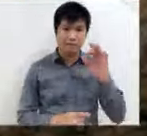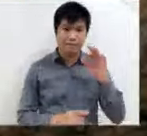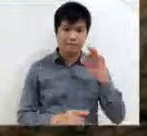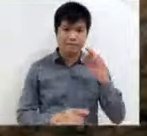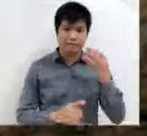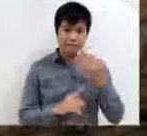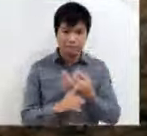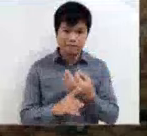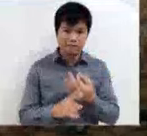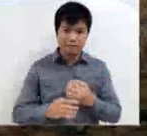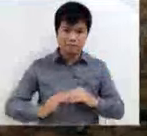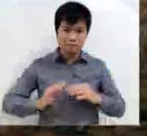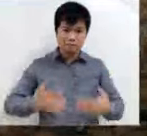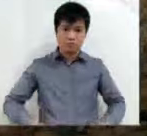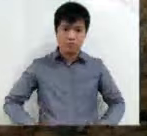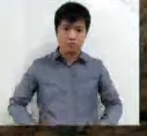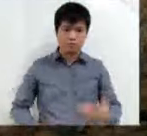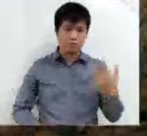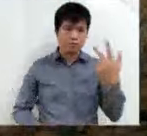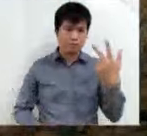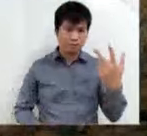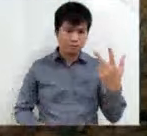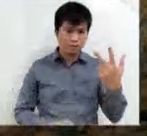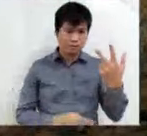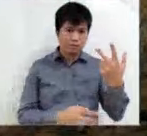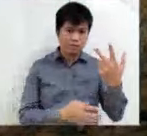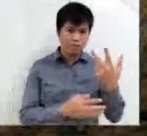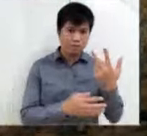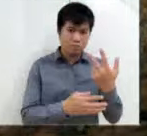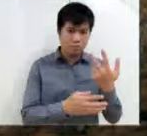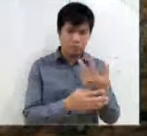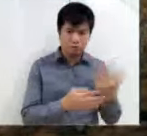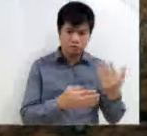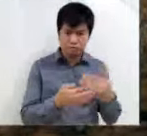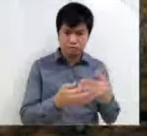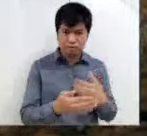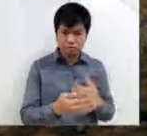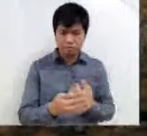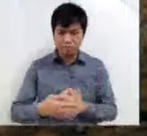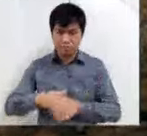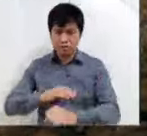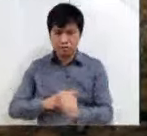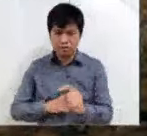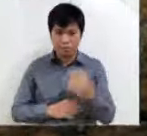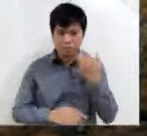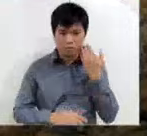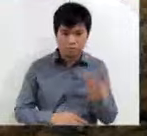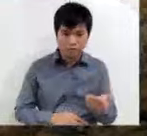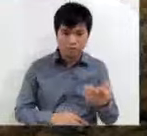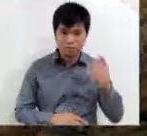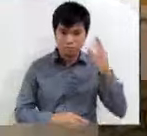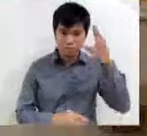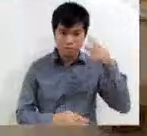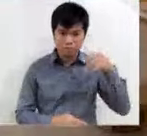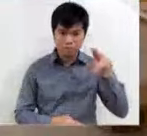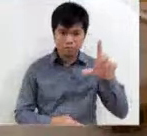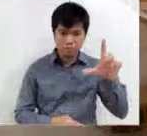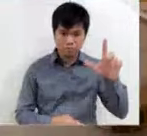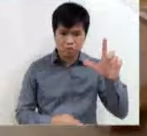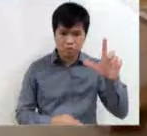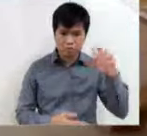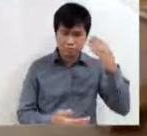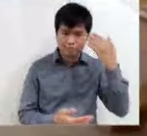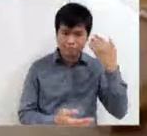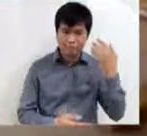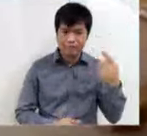manganak, napatay si Paul ng lusubin ng Hamas ang tinutuluyan nito sa Biri, isang kibbutz o komunidad malapit sa Gaza Strip. Dahil